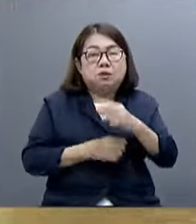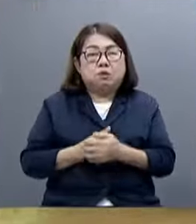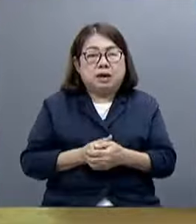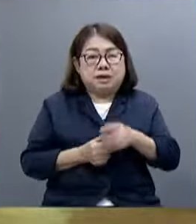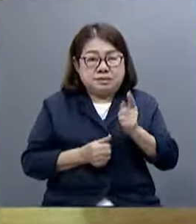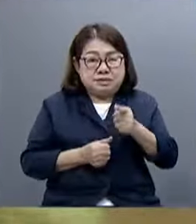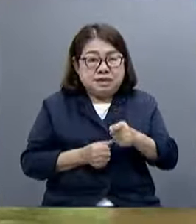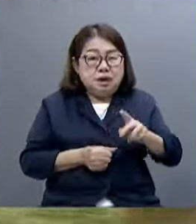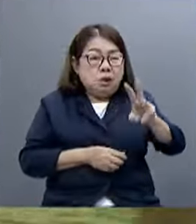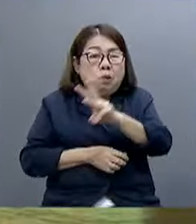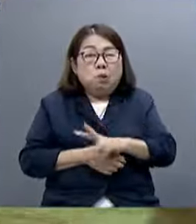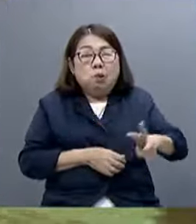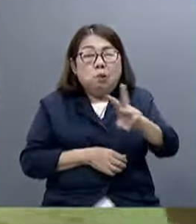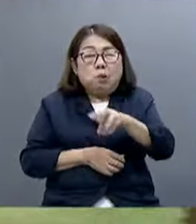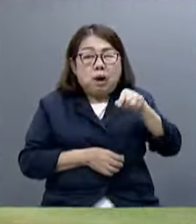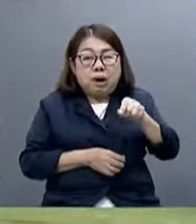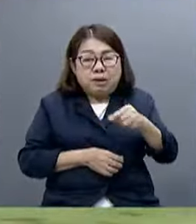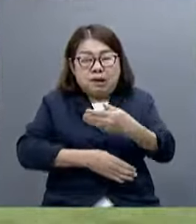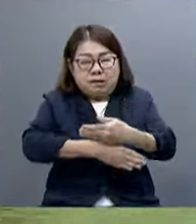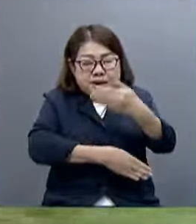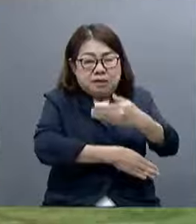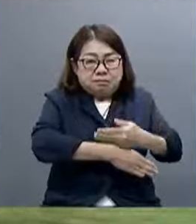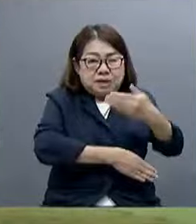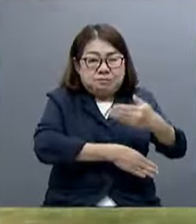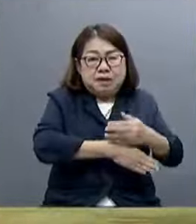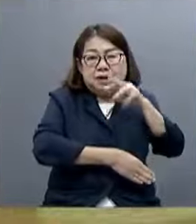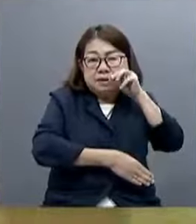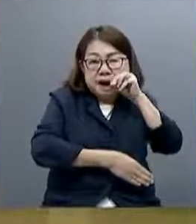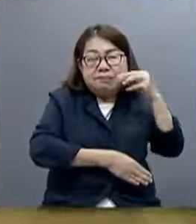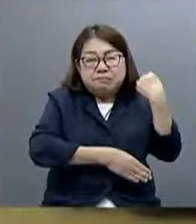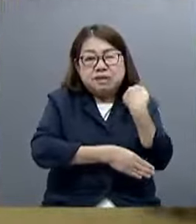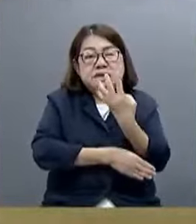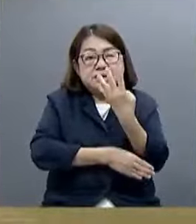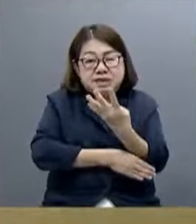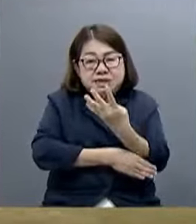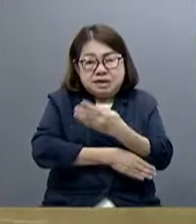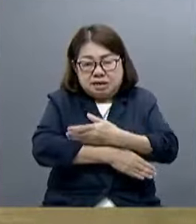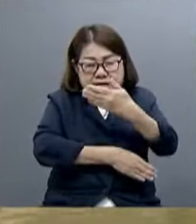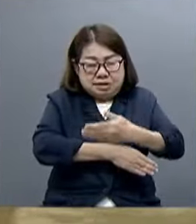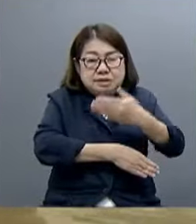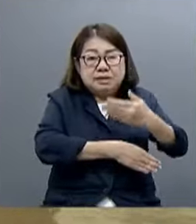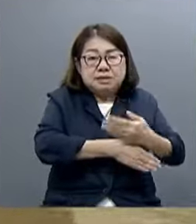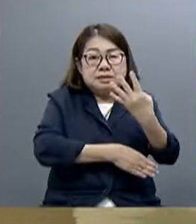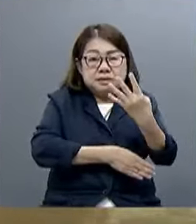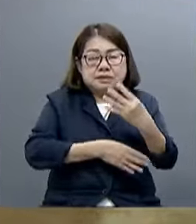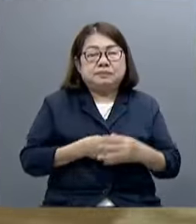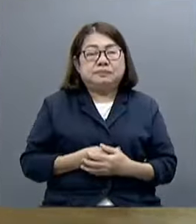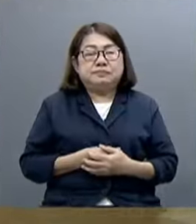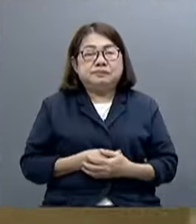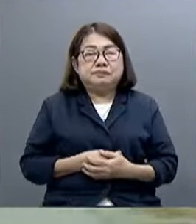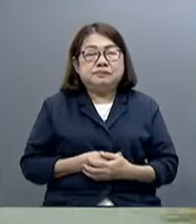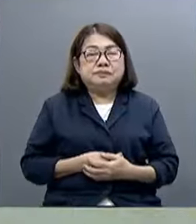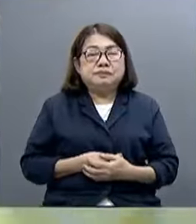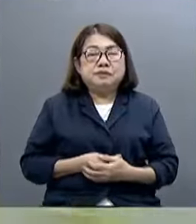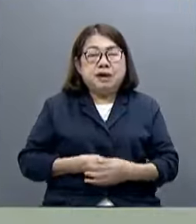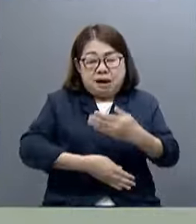ไห่มีการรับน้ำเข้า4ประตูคือประตูราชโดประตูมะขามเทศประตูราชชิดและประตูบางแก้